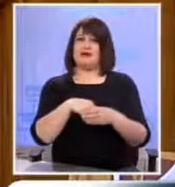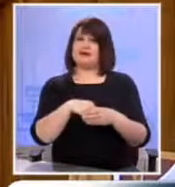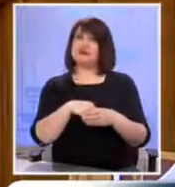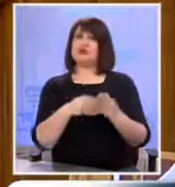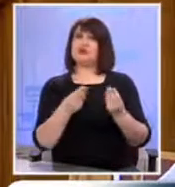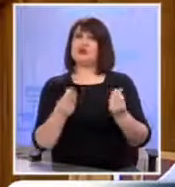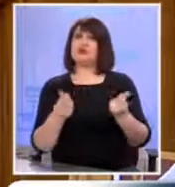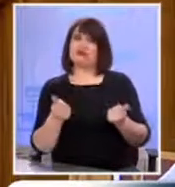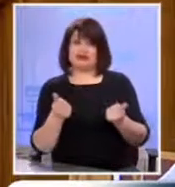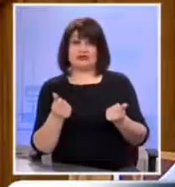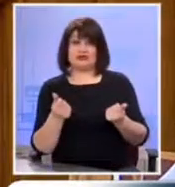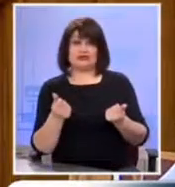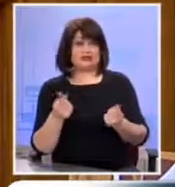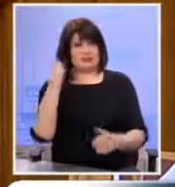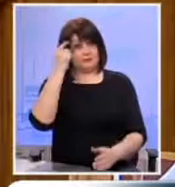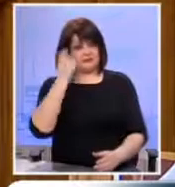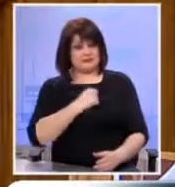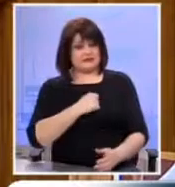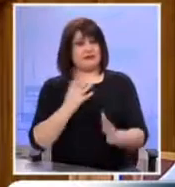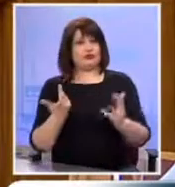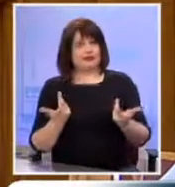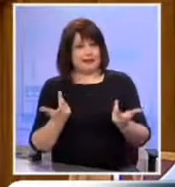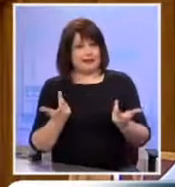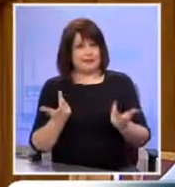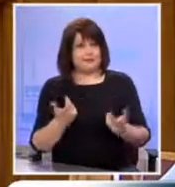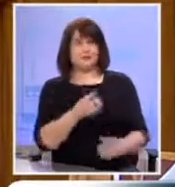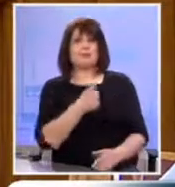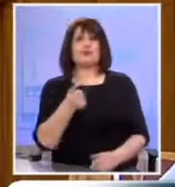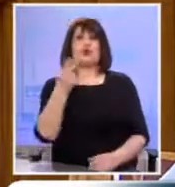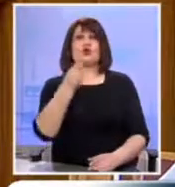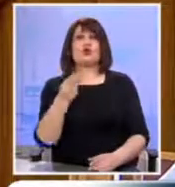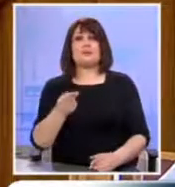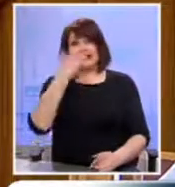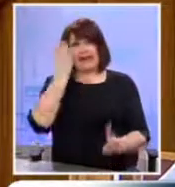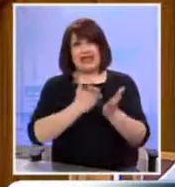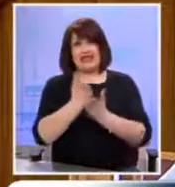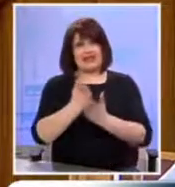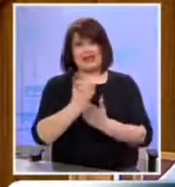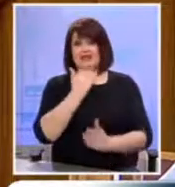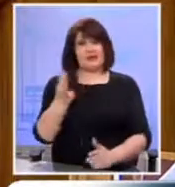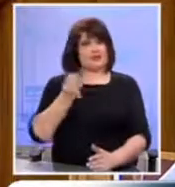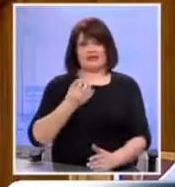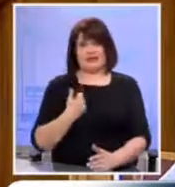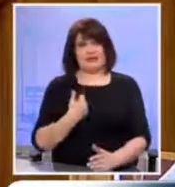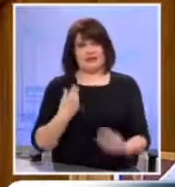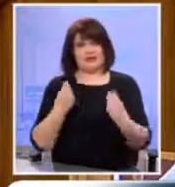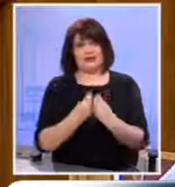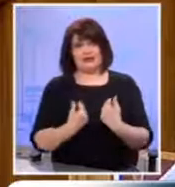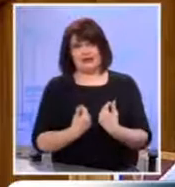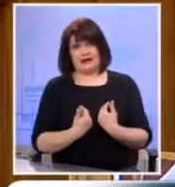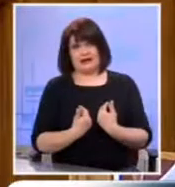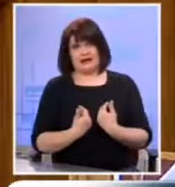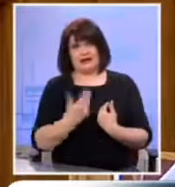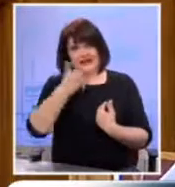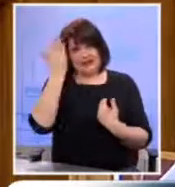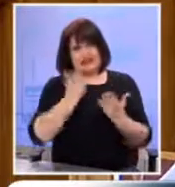και ουσιαστικά ιδεολογικά χαρακτηριστικά, μόνο ζητήματα ηθικής δεν μπορείτε να γύρετε. Το ηθικό του